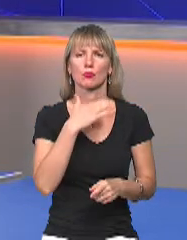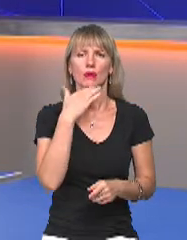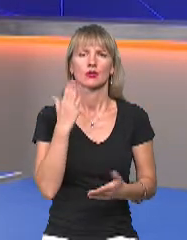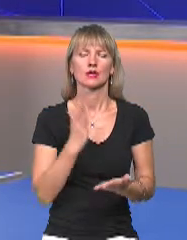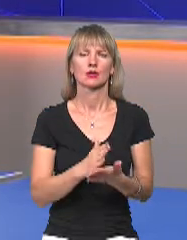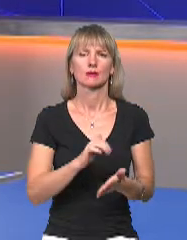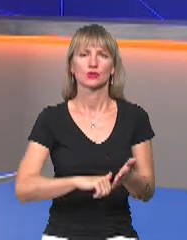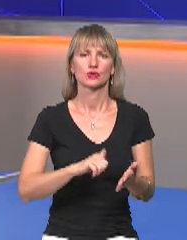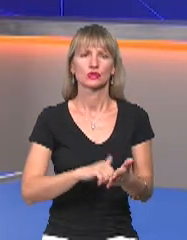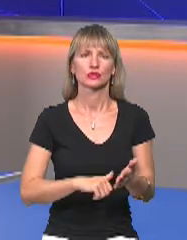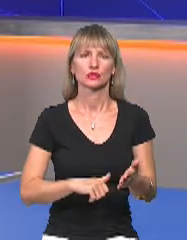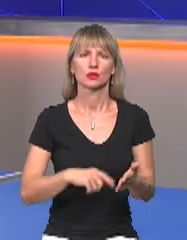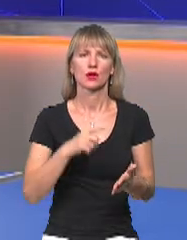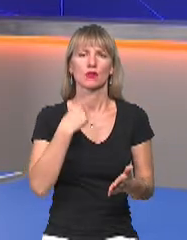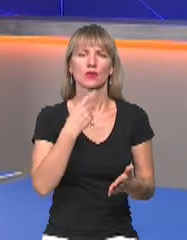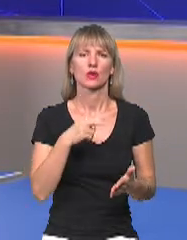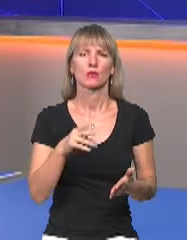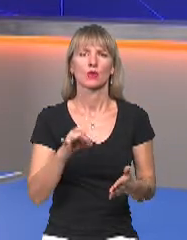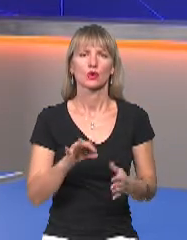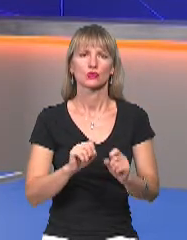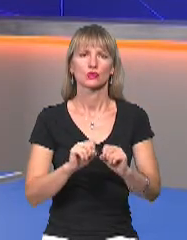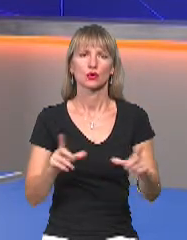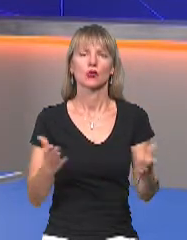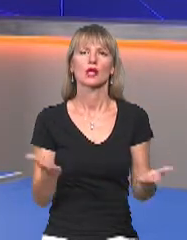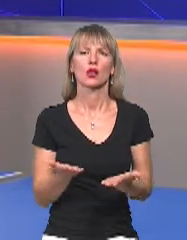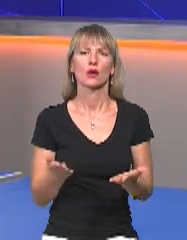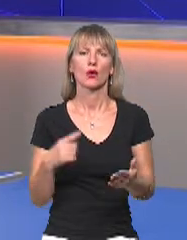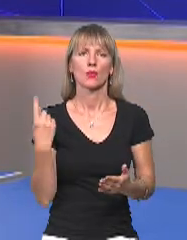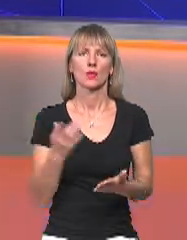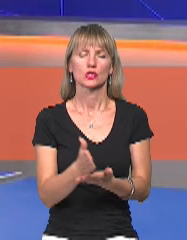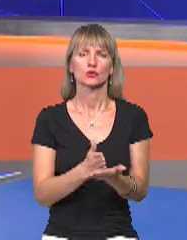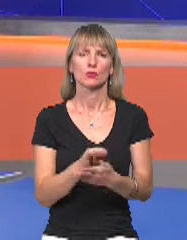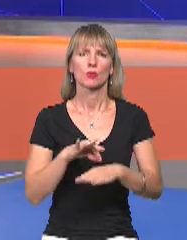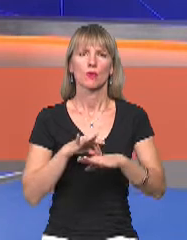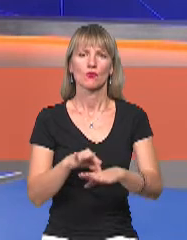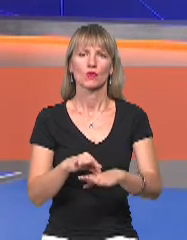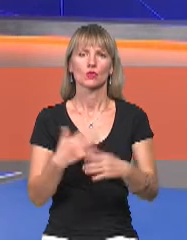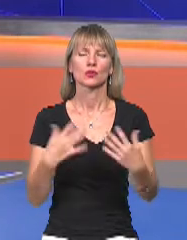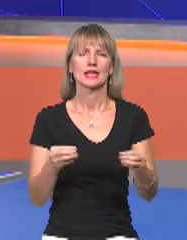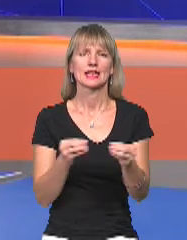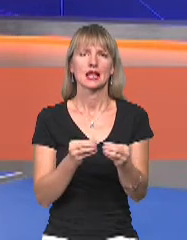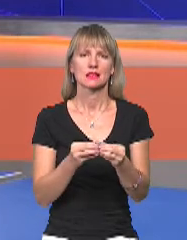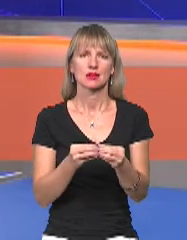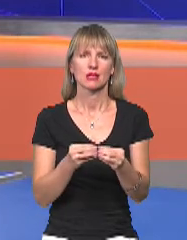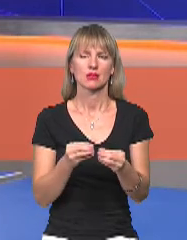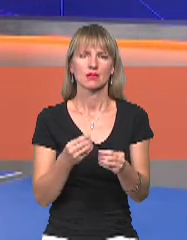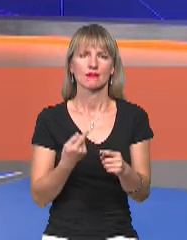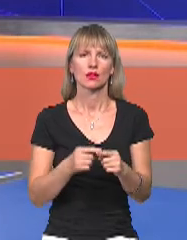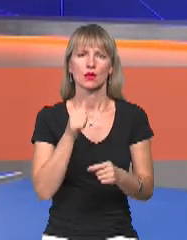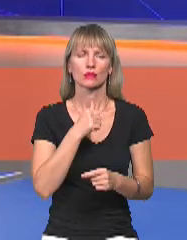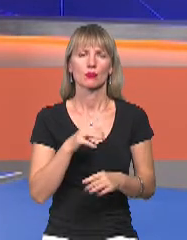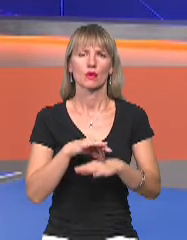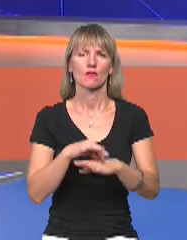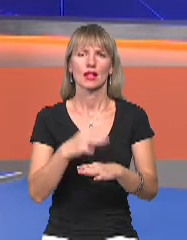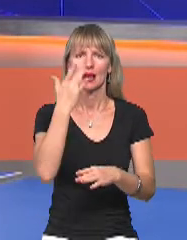із причин, от ви говорили про школу, яку обласна служба проводить уже 10-ту в цьому році, провела літню